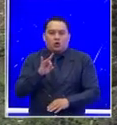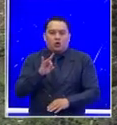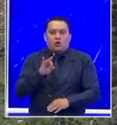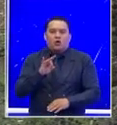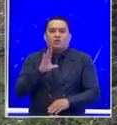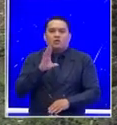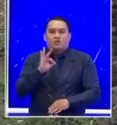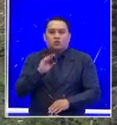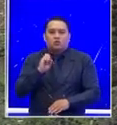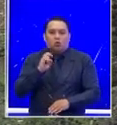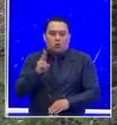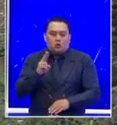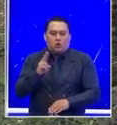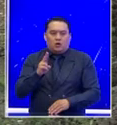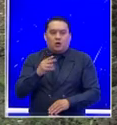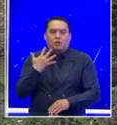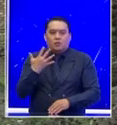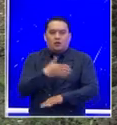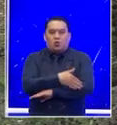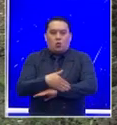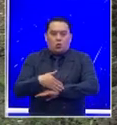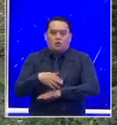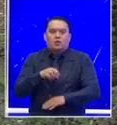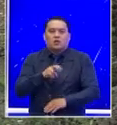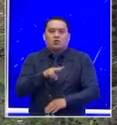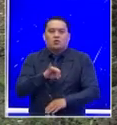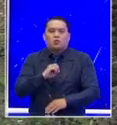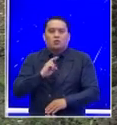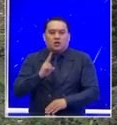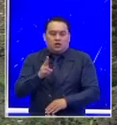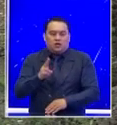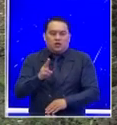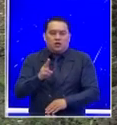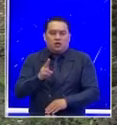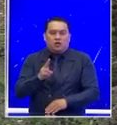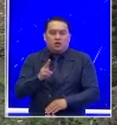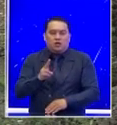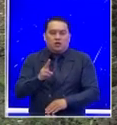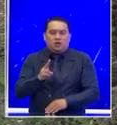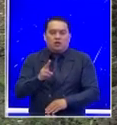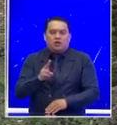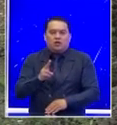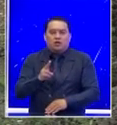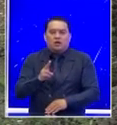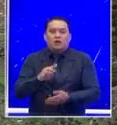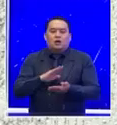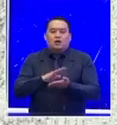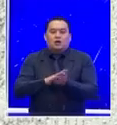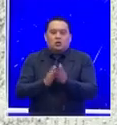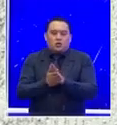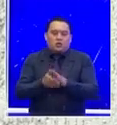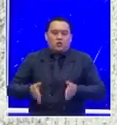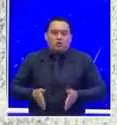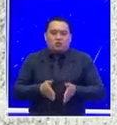восточном микрорайоне и 5 улиц в плодопитомнике. А также планируется устройство дорог в юго-западном жилом